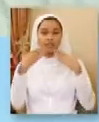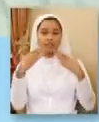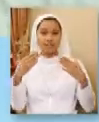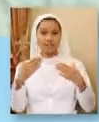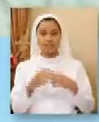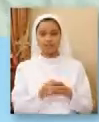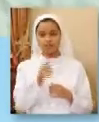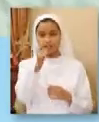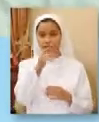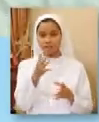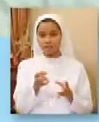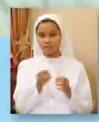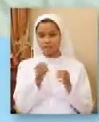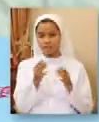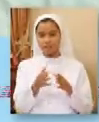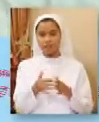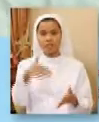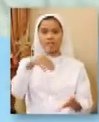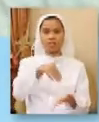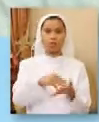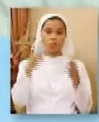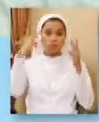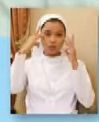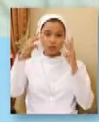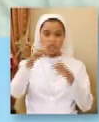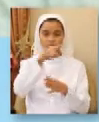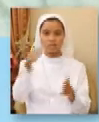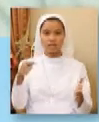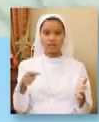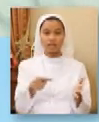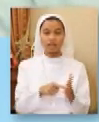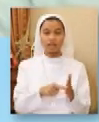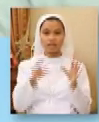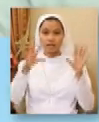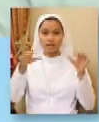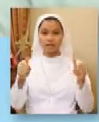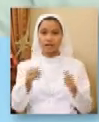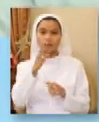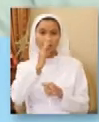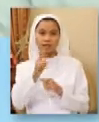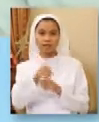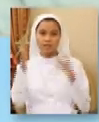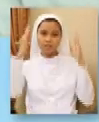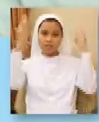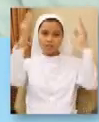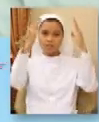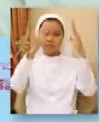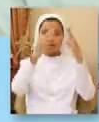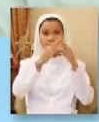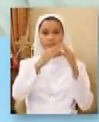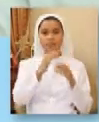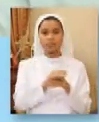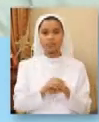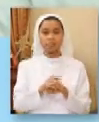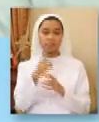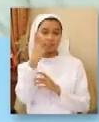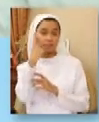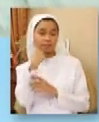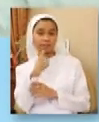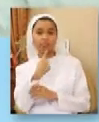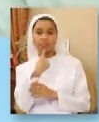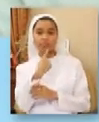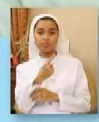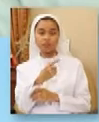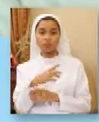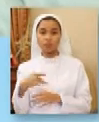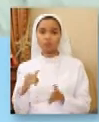Okay. Diyos babalus po sa muli niyong panonood sa amin, sa aming programang Kamusta po, Bishop? At tulad po ng ating